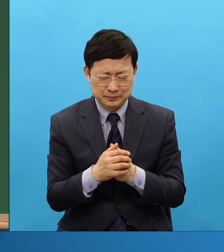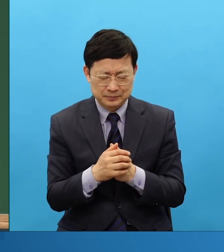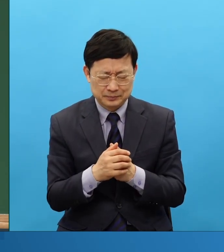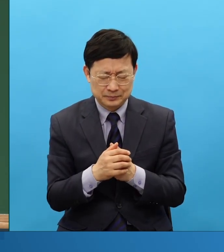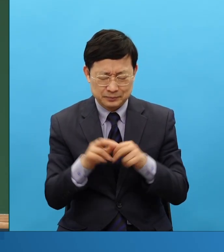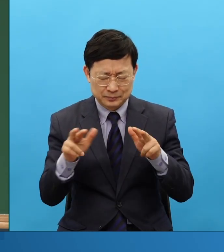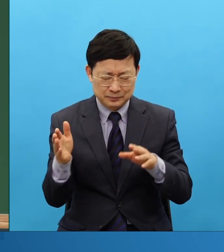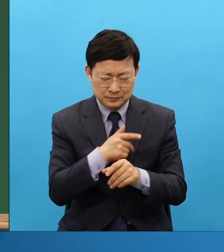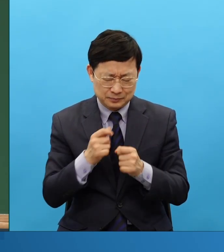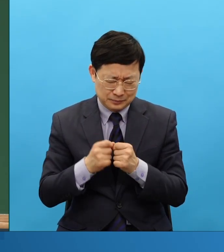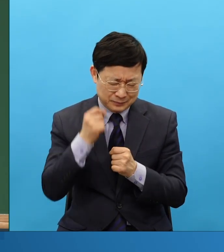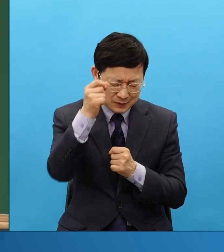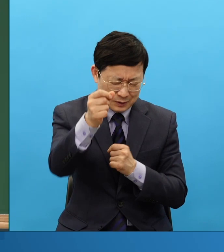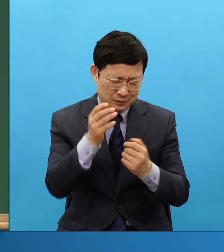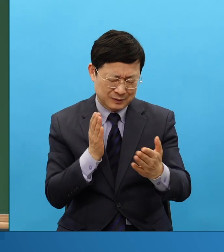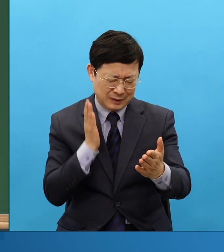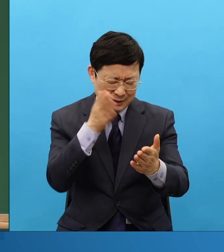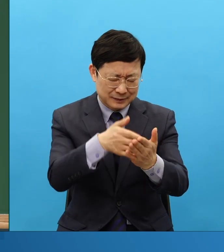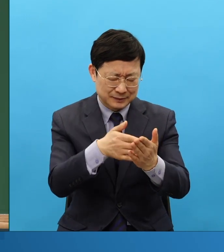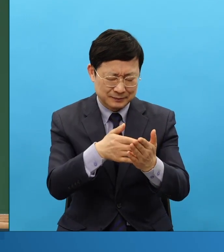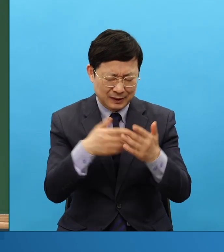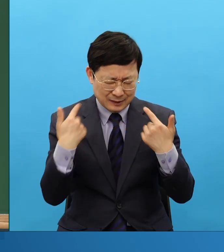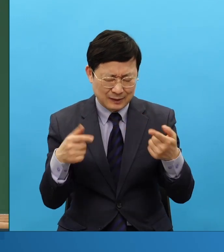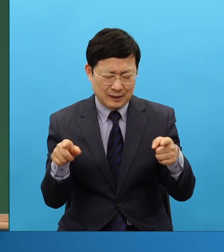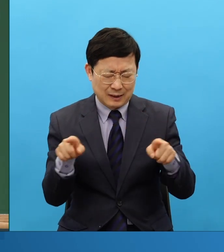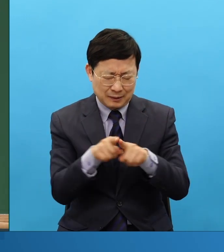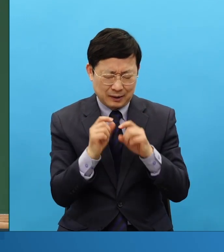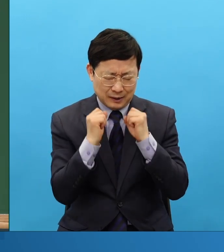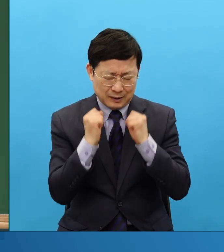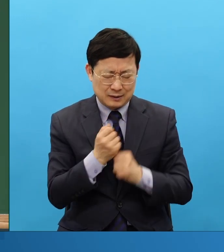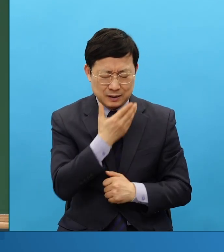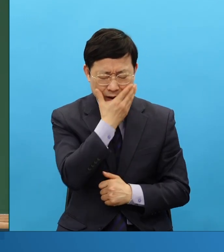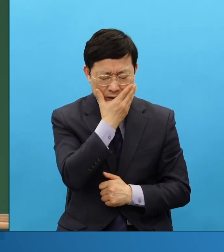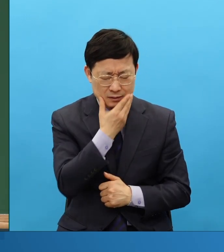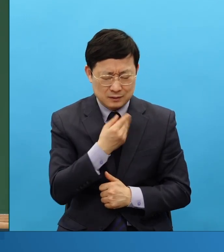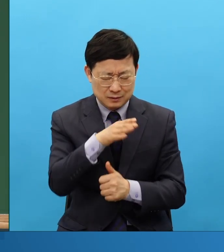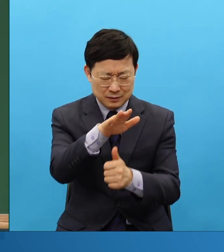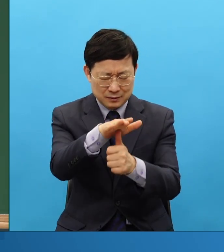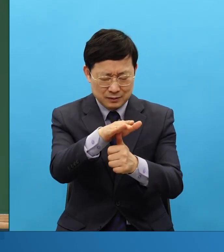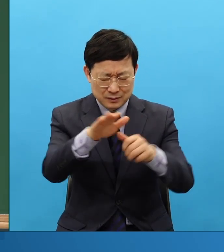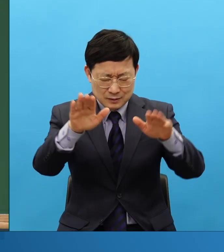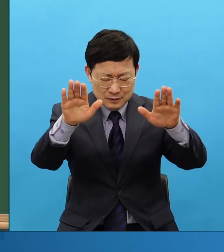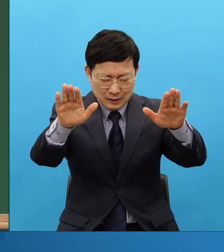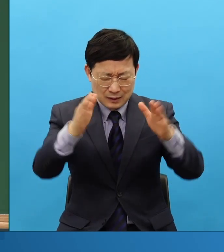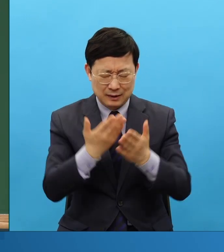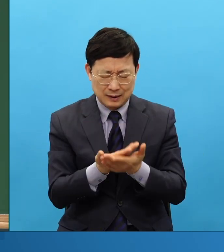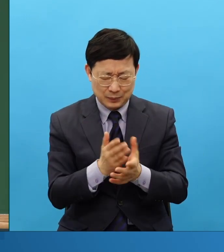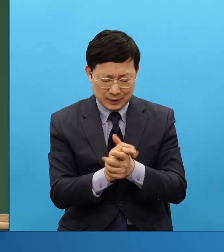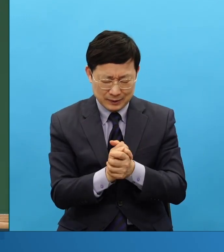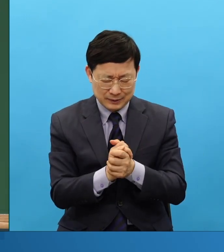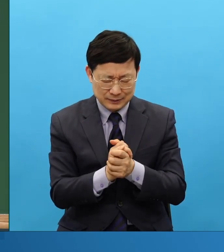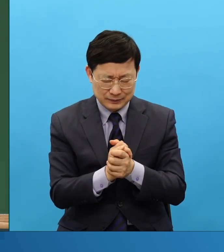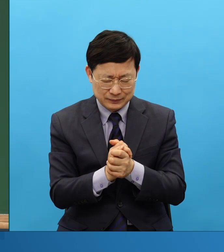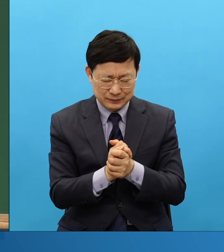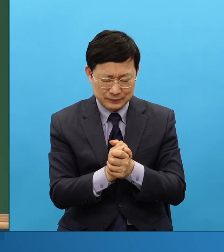the world 지금부터 영원까지 May he be with them both 항상 now. 함께 계실지어다 And always forevermore 아멘